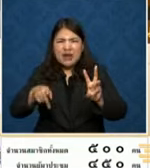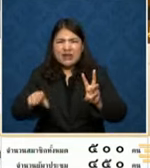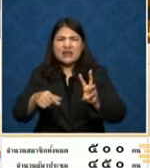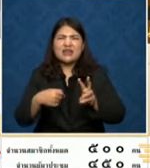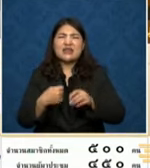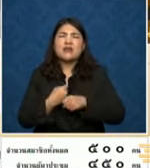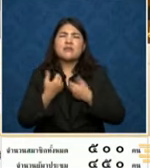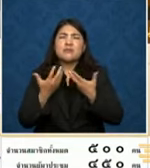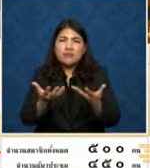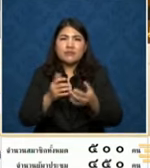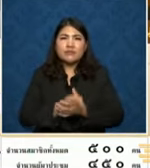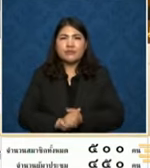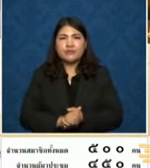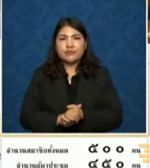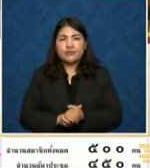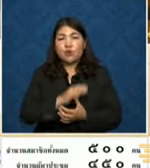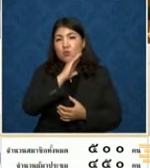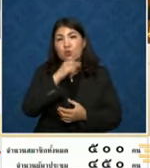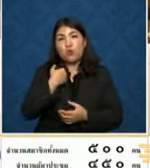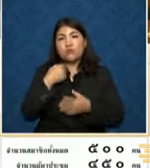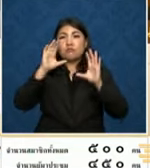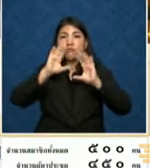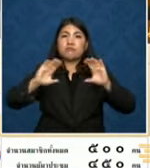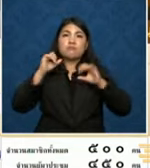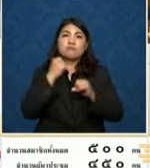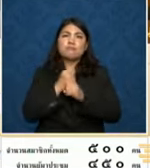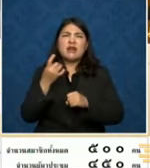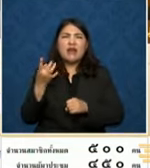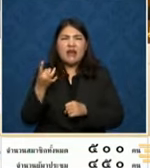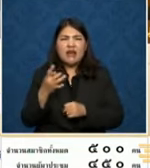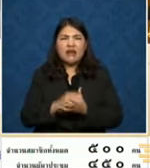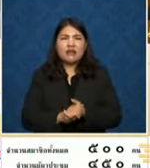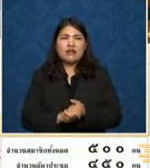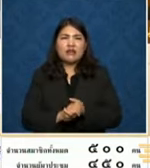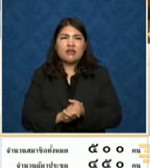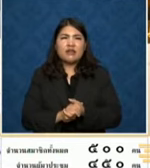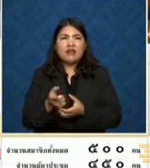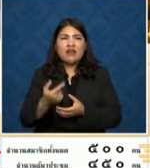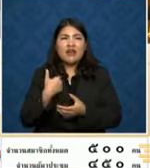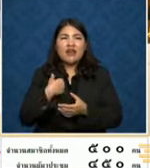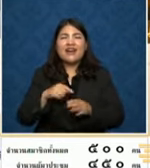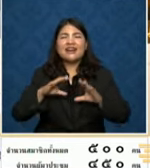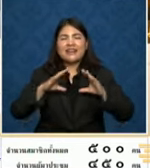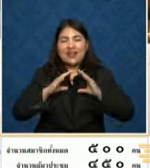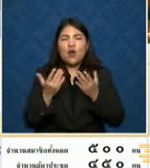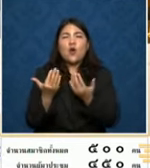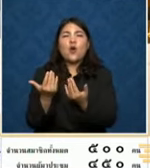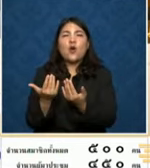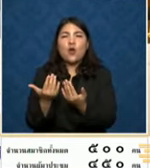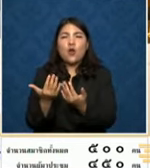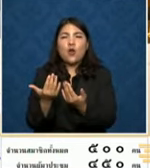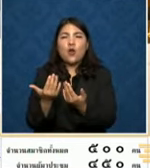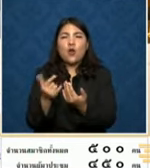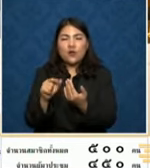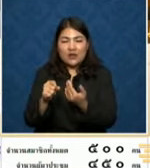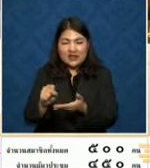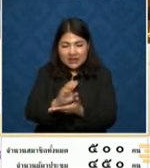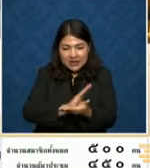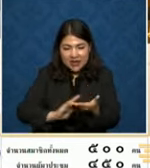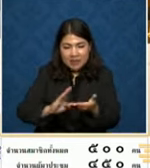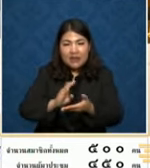ะครับดังนั้นรัฐบาลทำอะไรล่ะครับก็โครงการชะลอการขายข้าวโดยใช้สถาบันเกษตรก